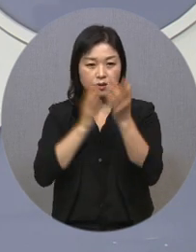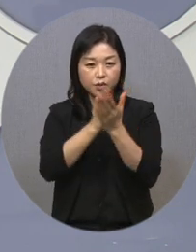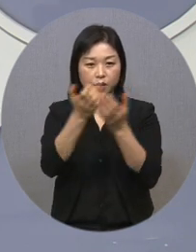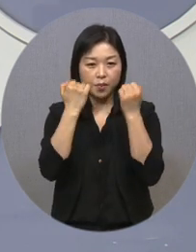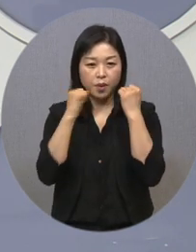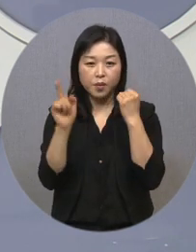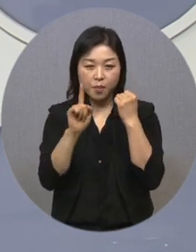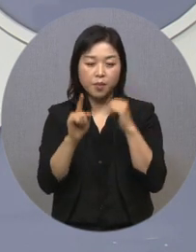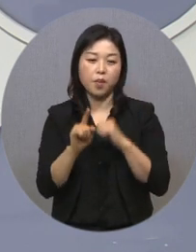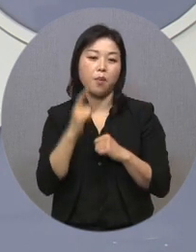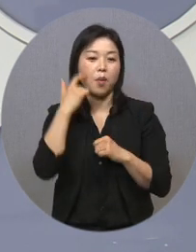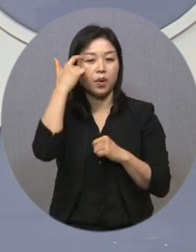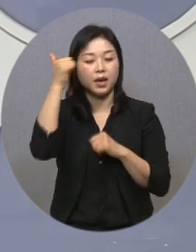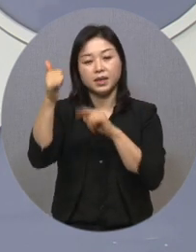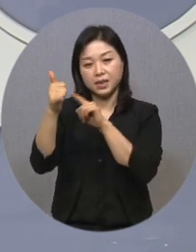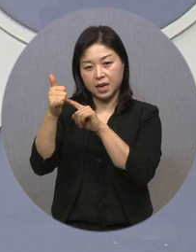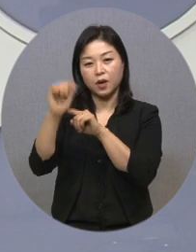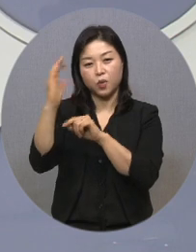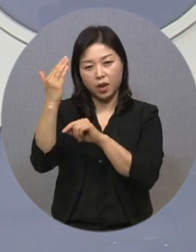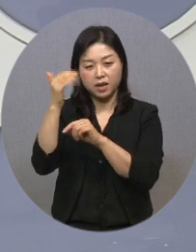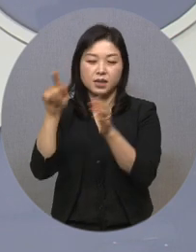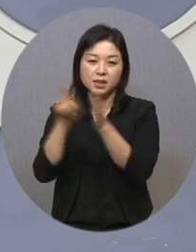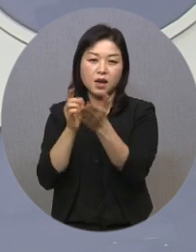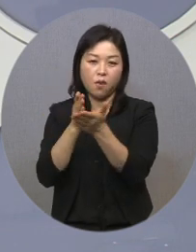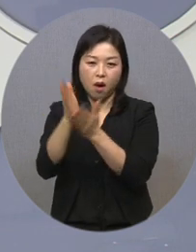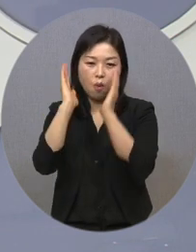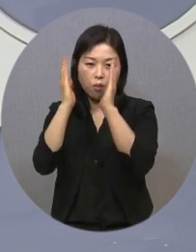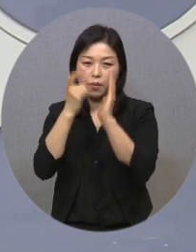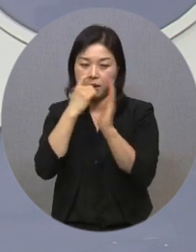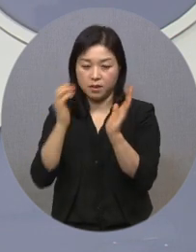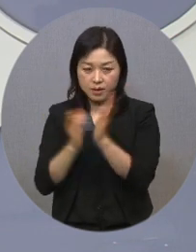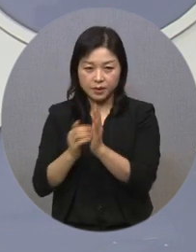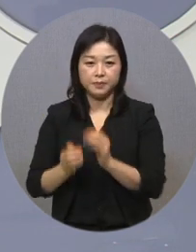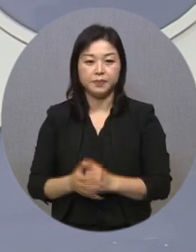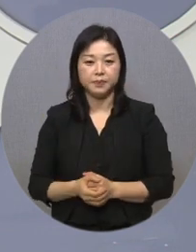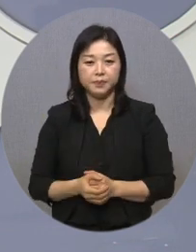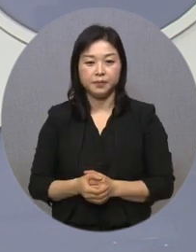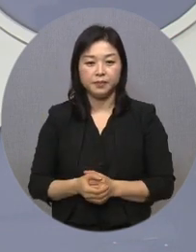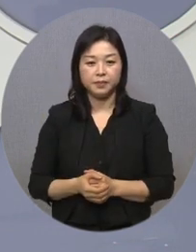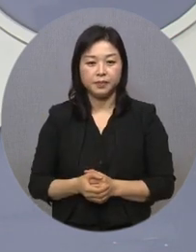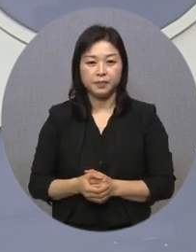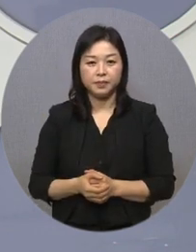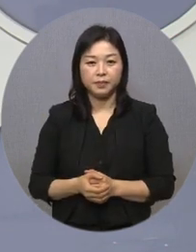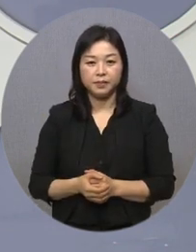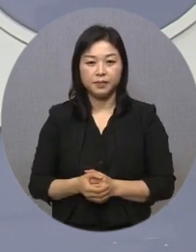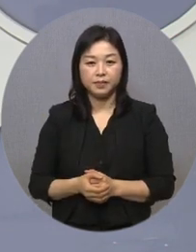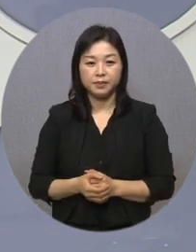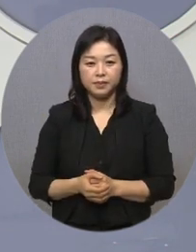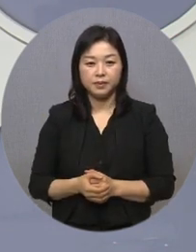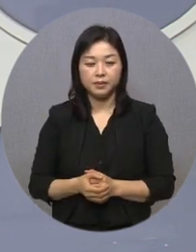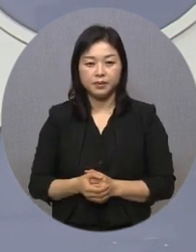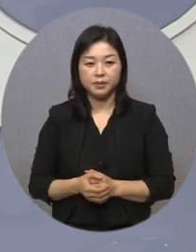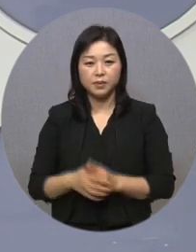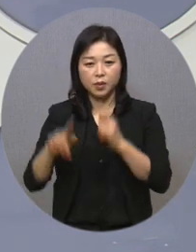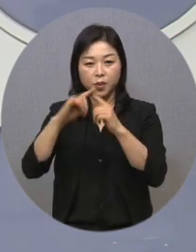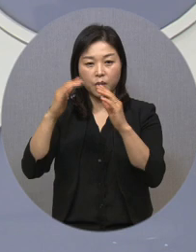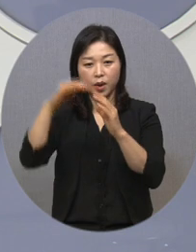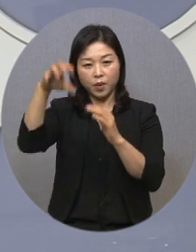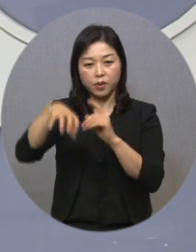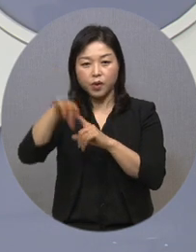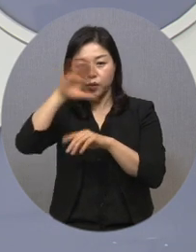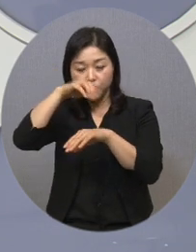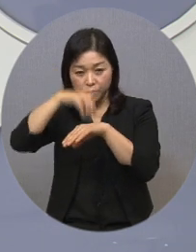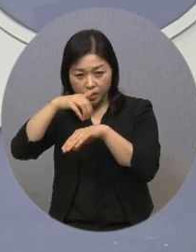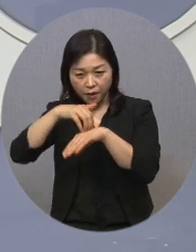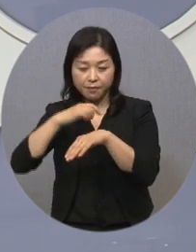되는 신학과를 입학을 해서 신학을 공부를 했는데요. 그 교회에서 수련